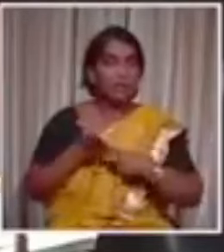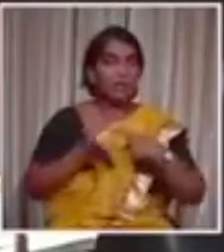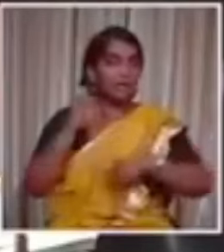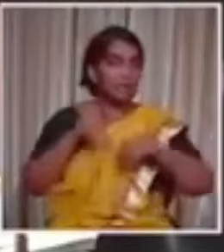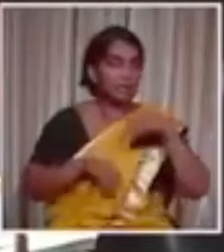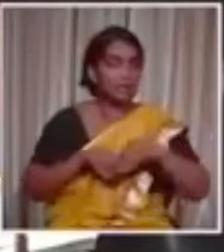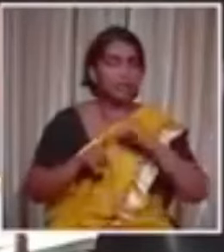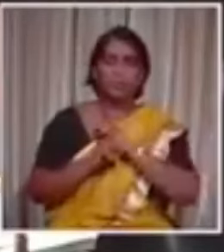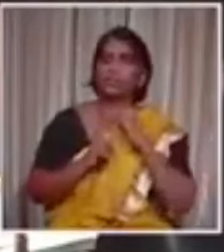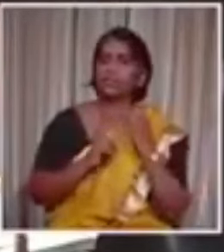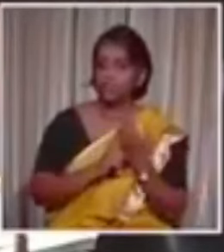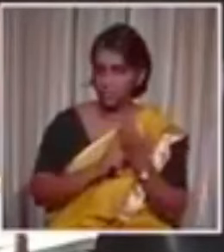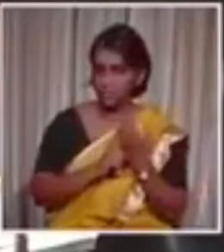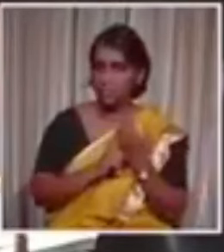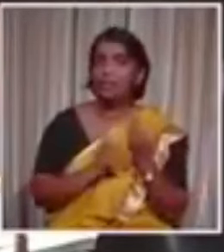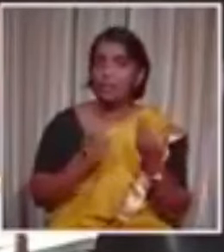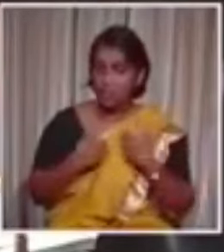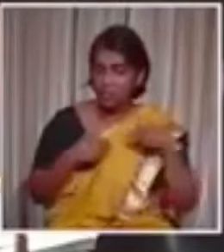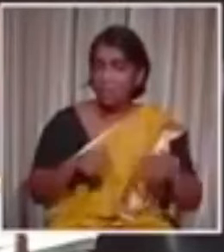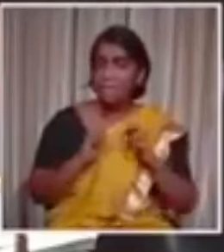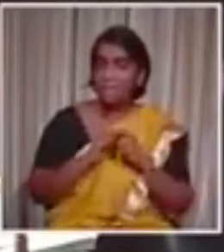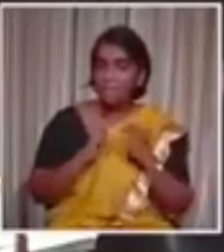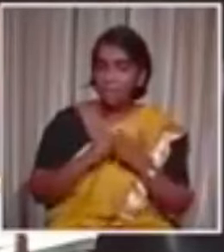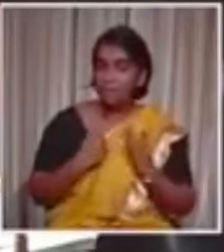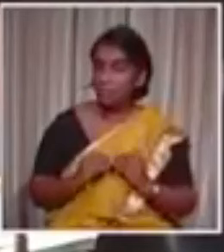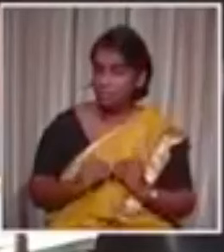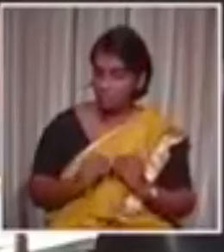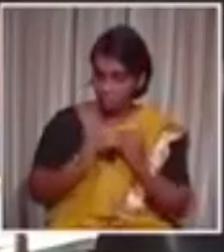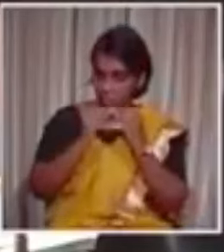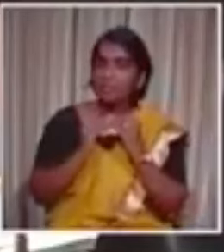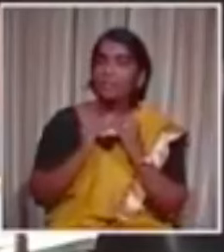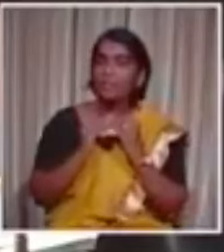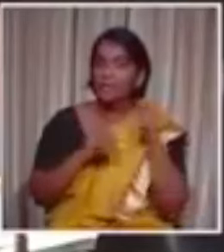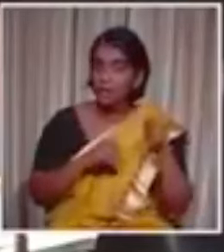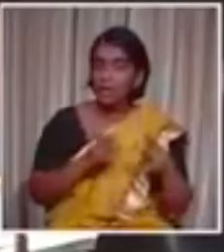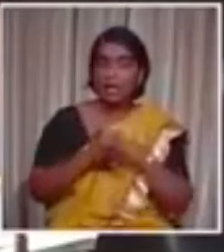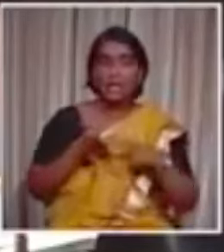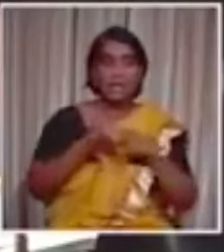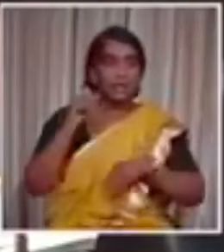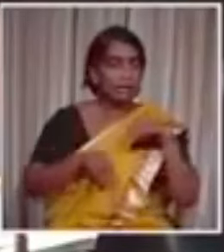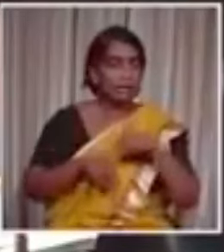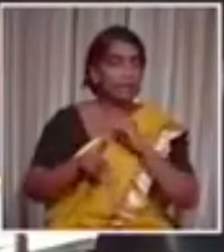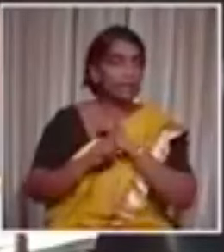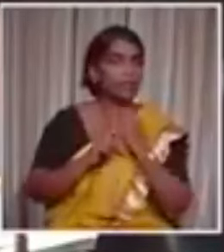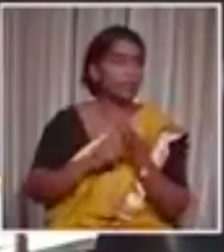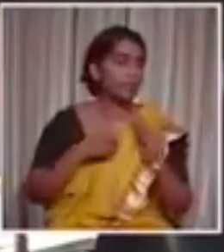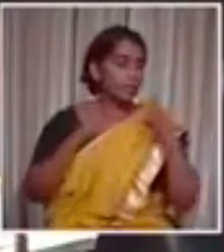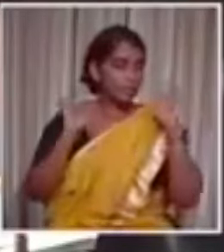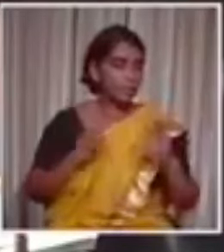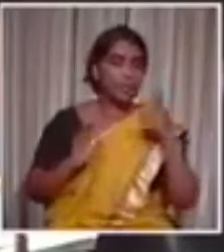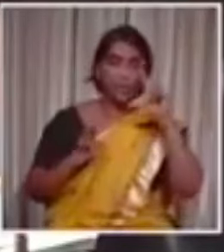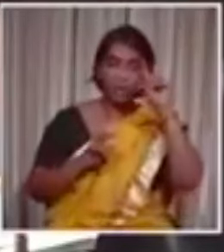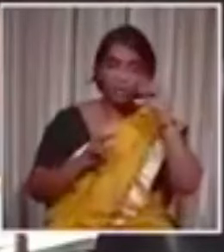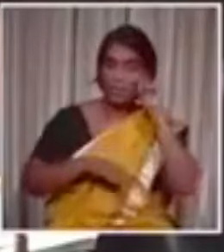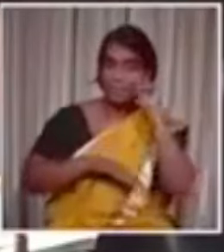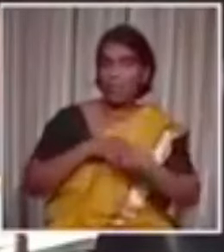සංස්කෘතිය. අපි මේ අර්බුදයෙන් ගොඩ එනවා නම් මේ දේශපාලන සංස්කෘතියෙන් මිදීම සඳහා වූ දැක්මක් සහ